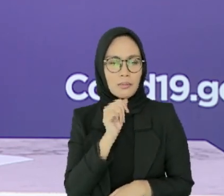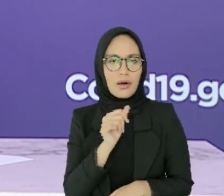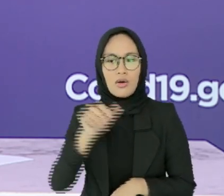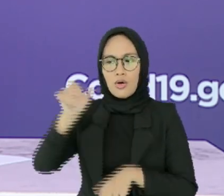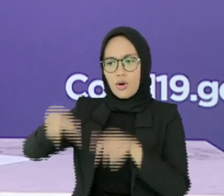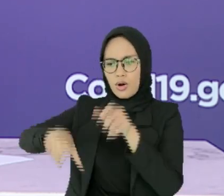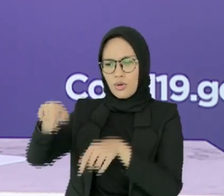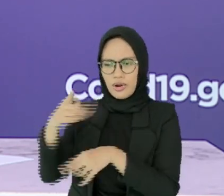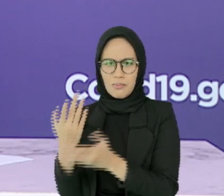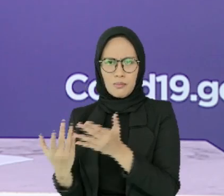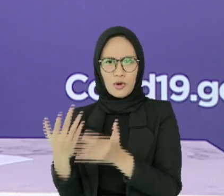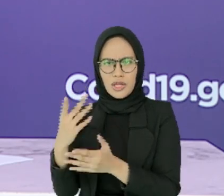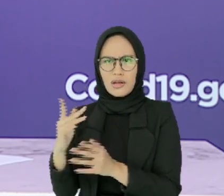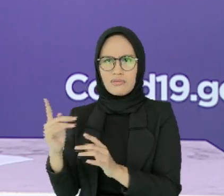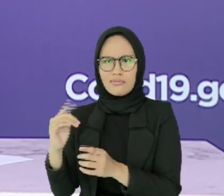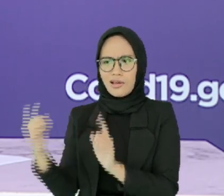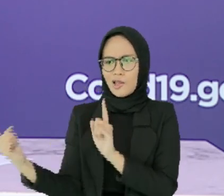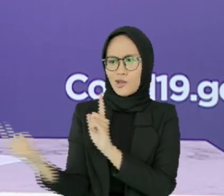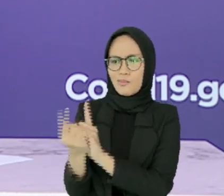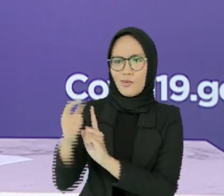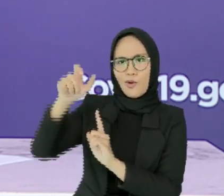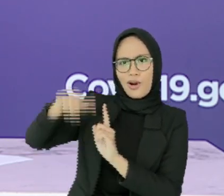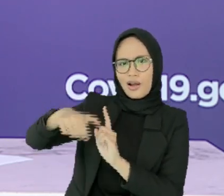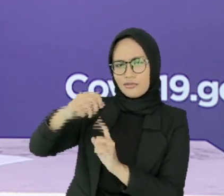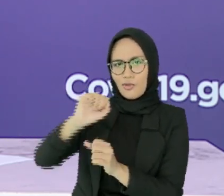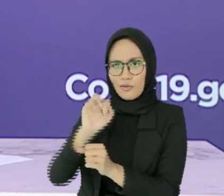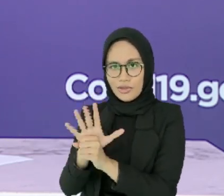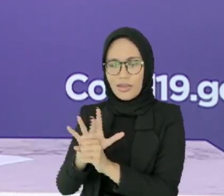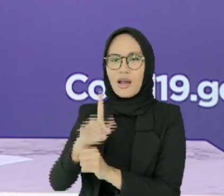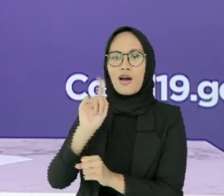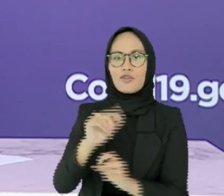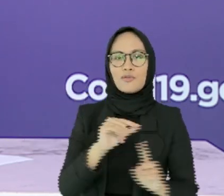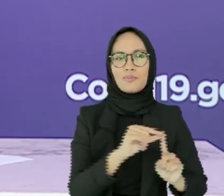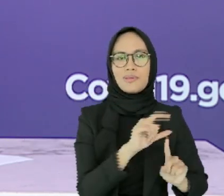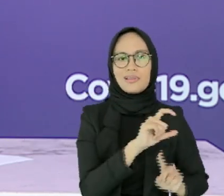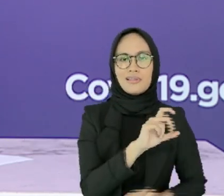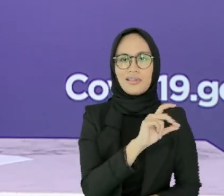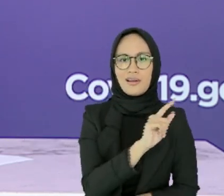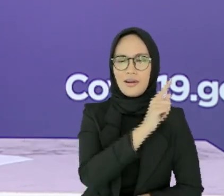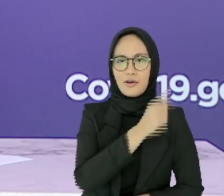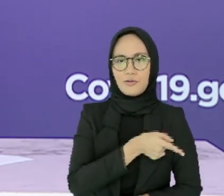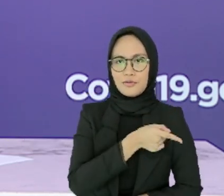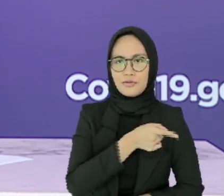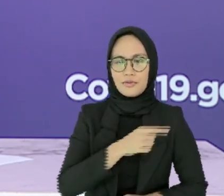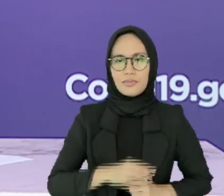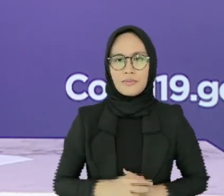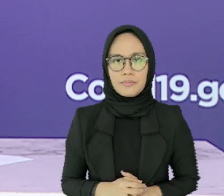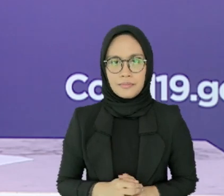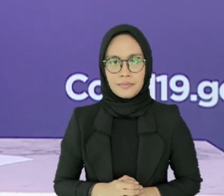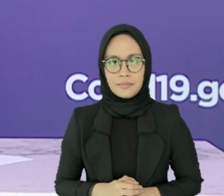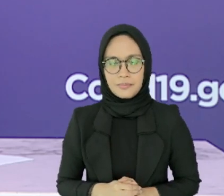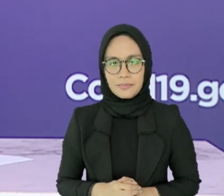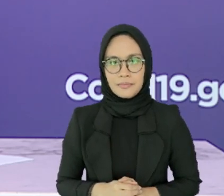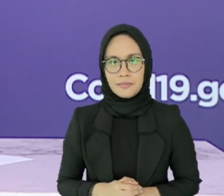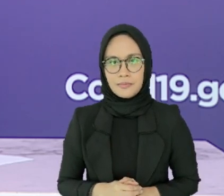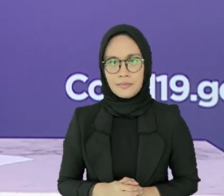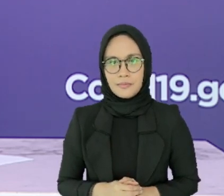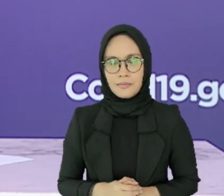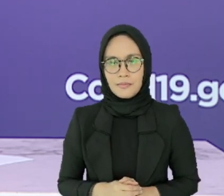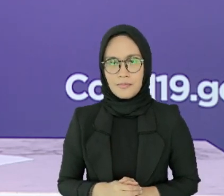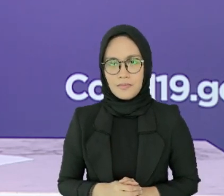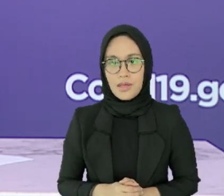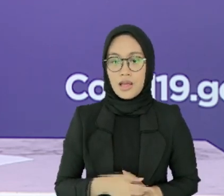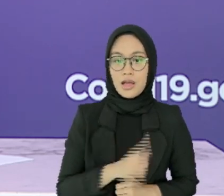masyarakat untuk segera melakukan pemeriksaan PCR atau TVM atau tes deteksi Natal lainnya apabila